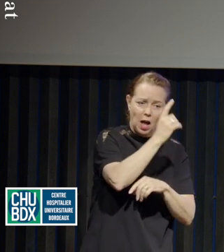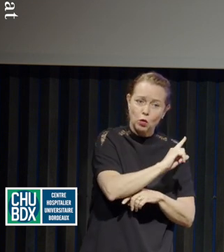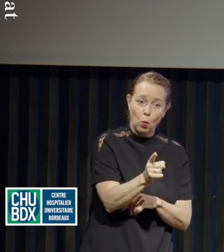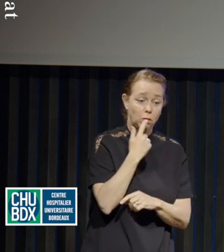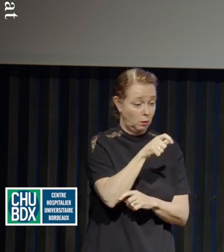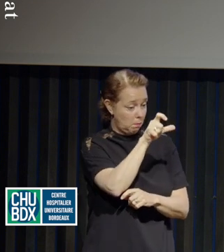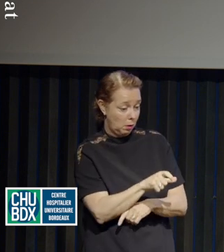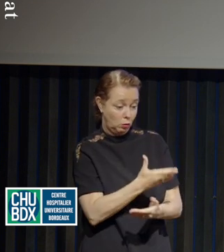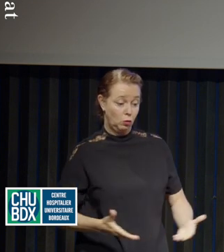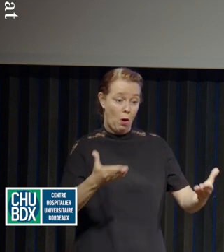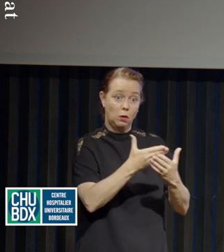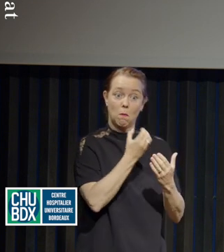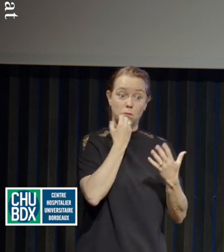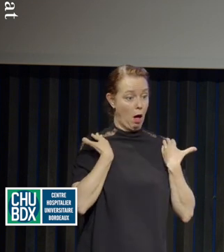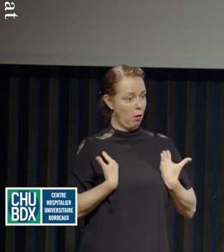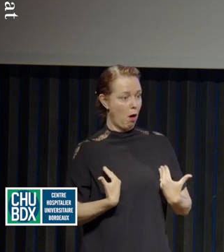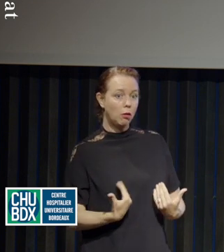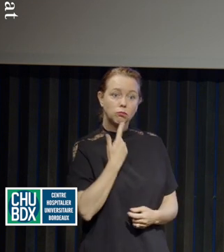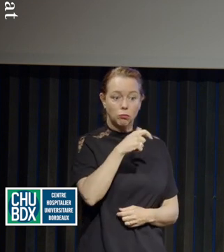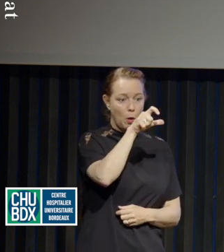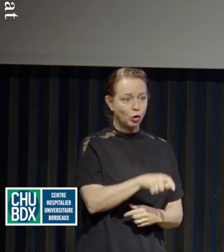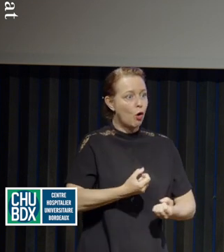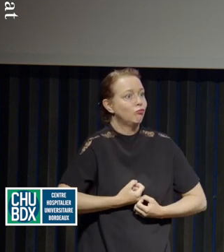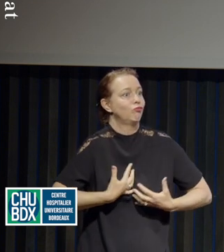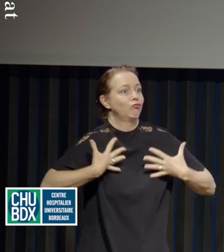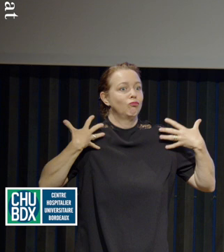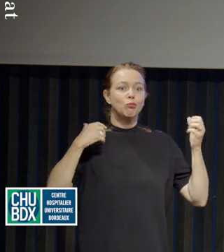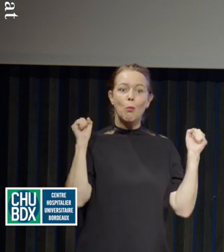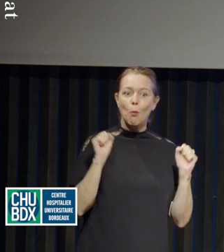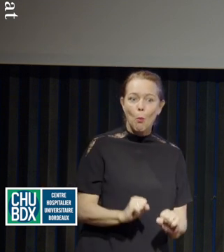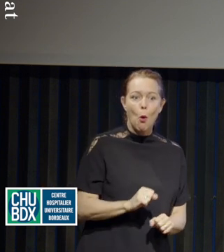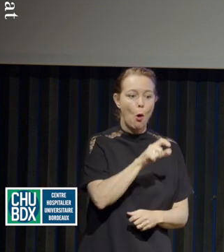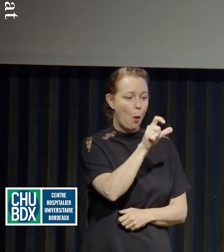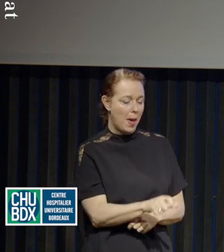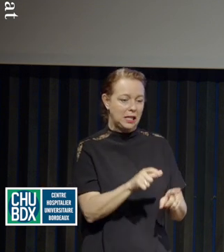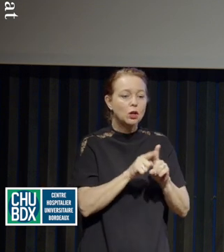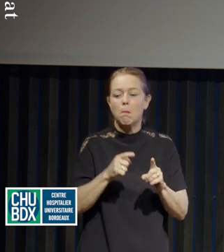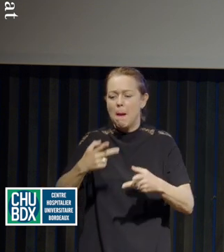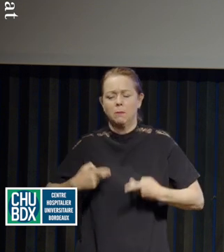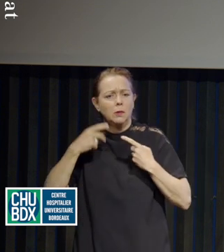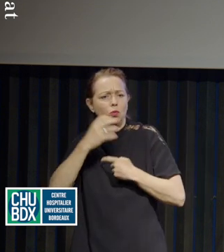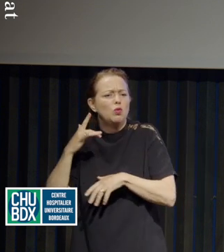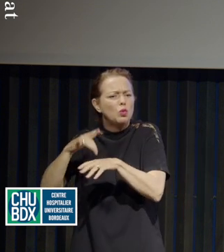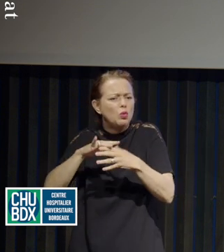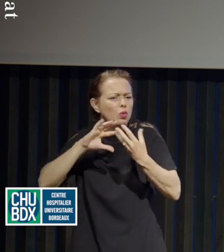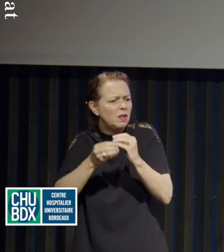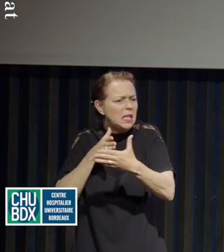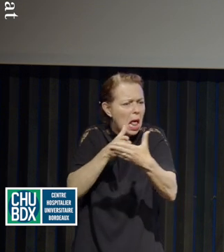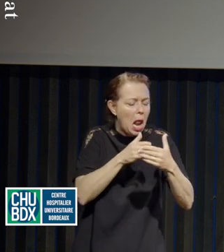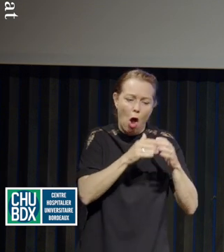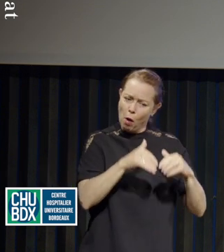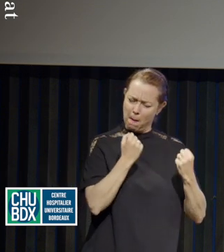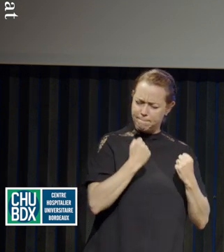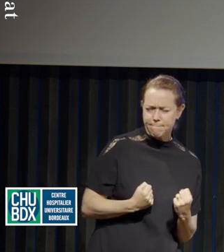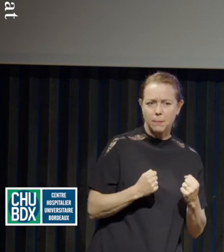de bien-être dans lequel une personne peut se réaliser, surmonter les tensions normales de la vie, accomplir un travail